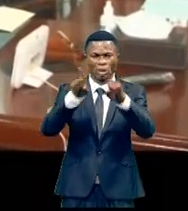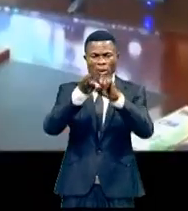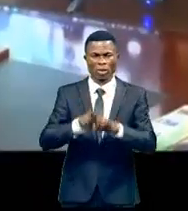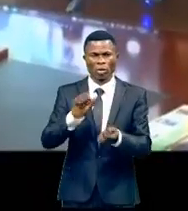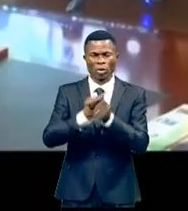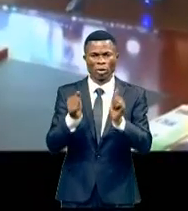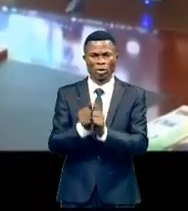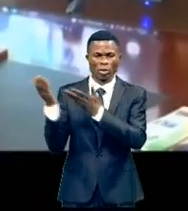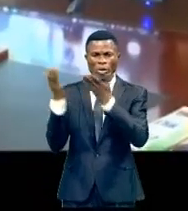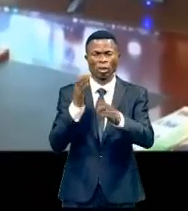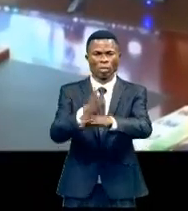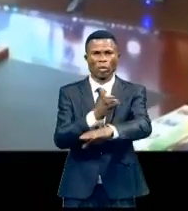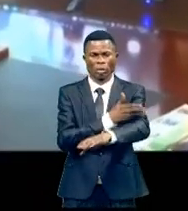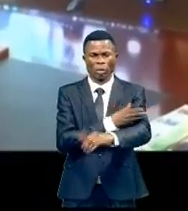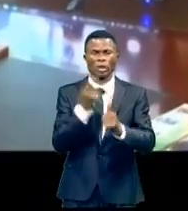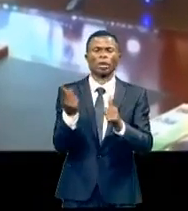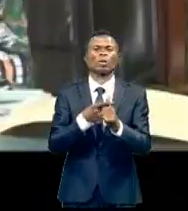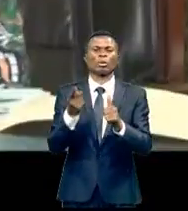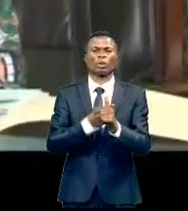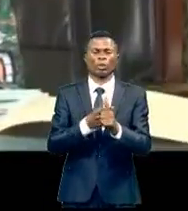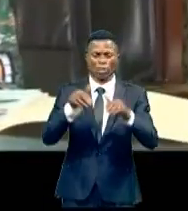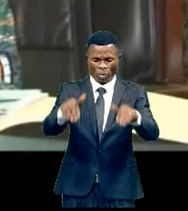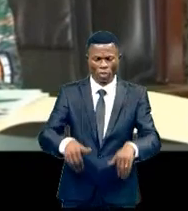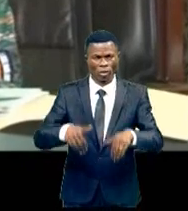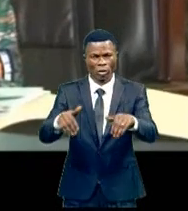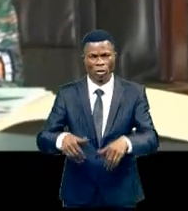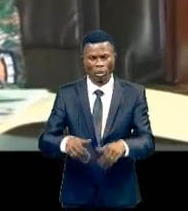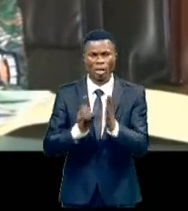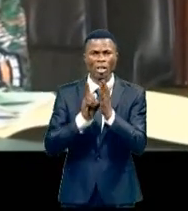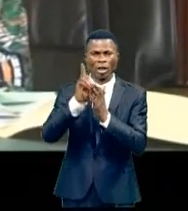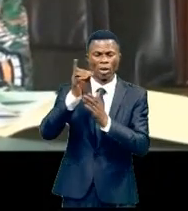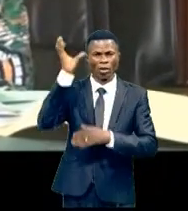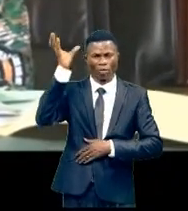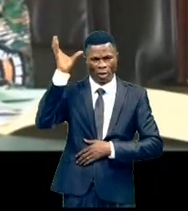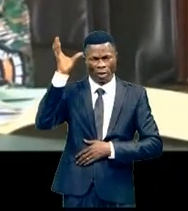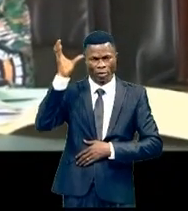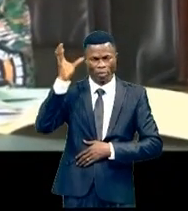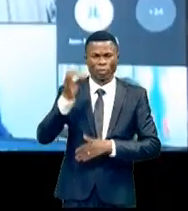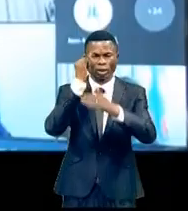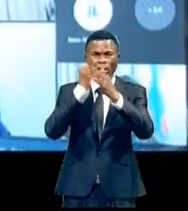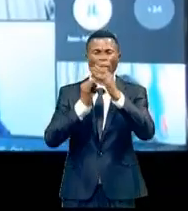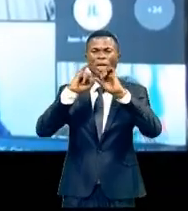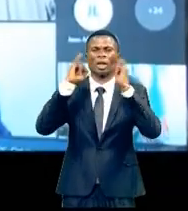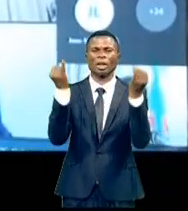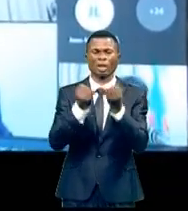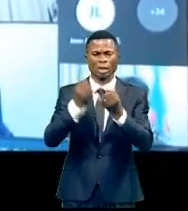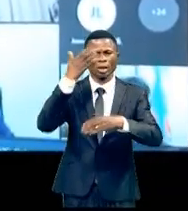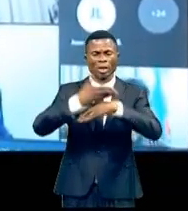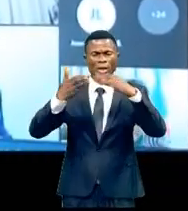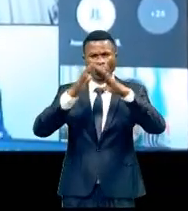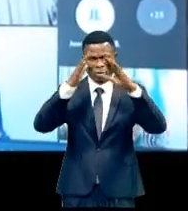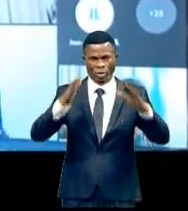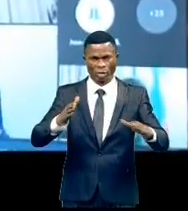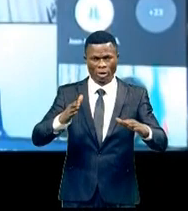secteurs porteurs de croissance, notamment l'agriculture, les développements ruraux, l'industrie et les infrastructures,